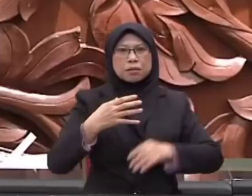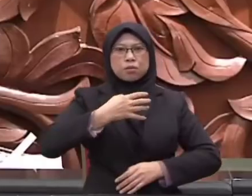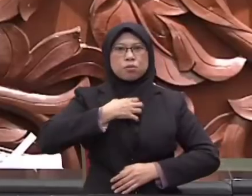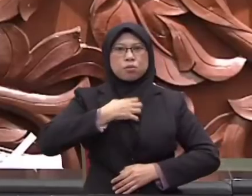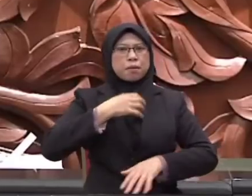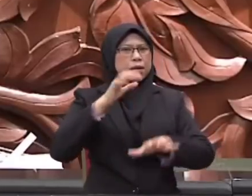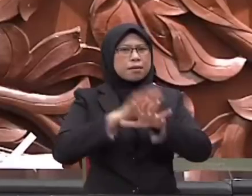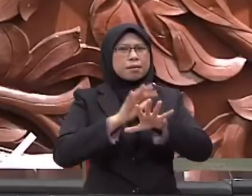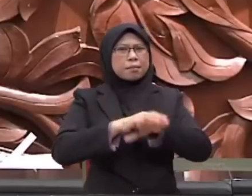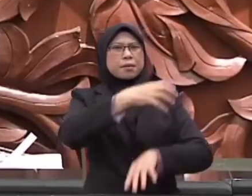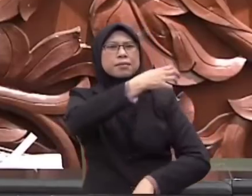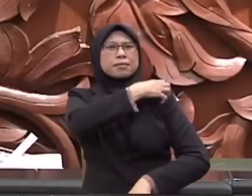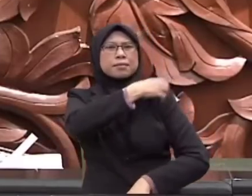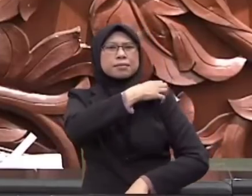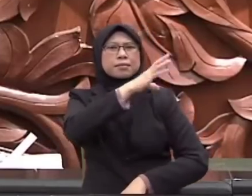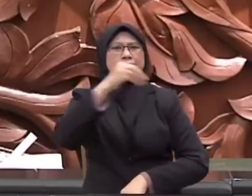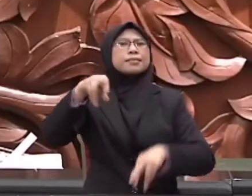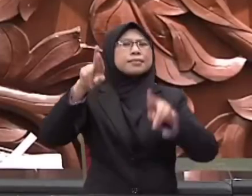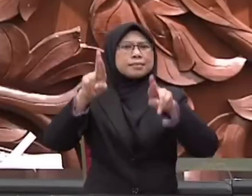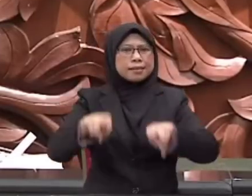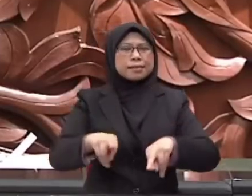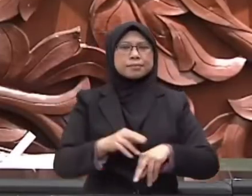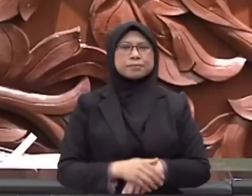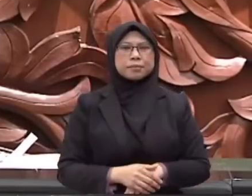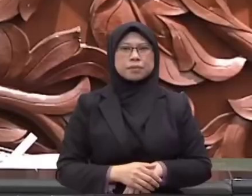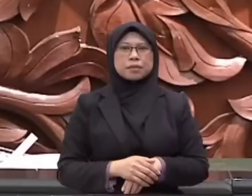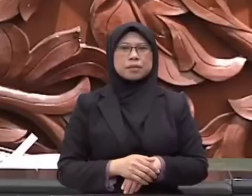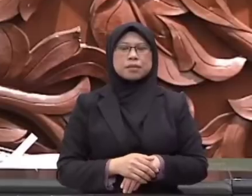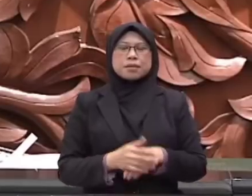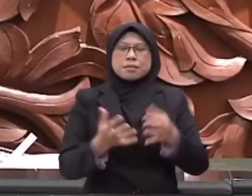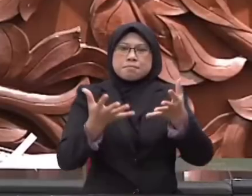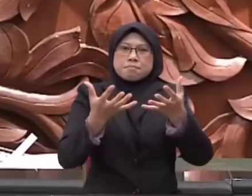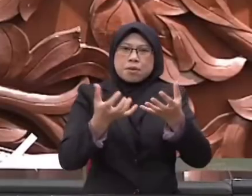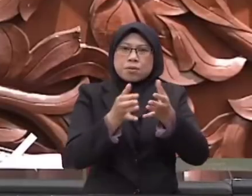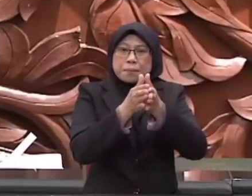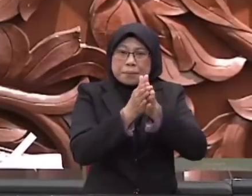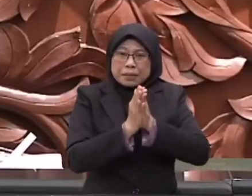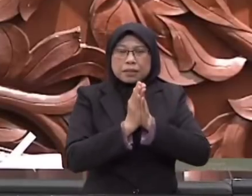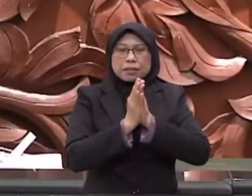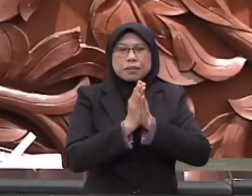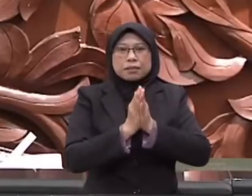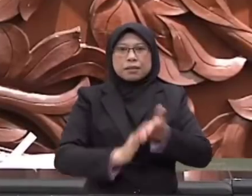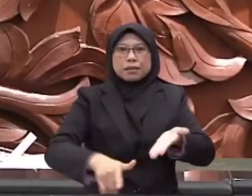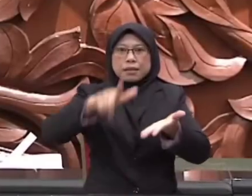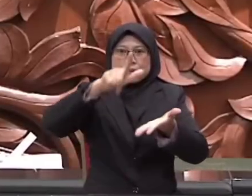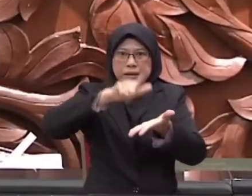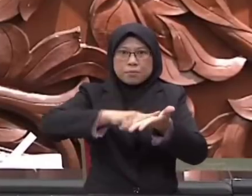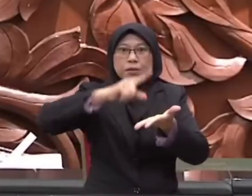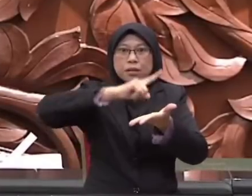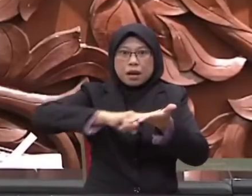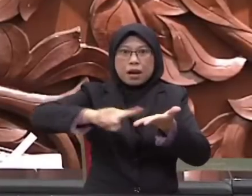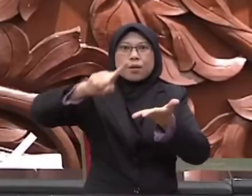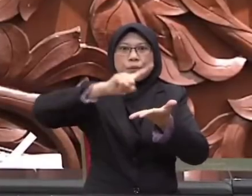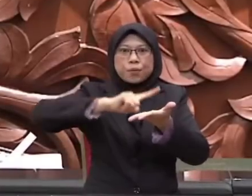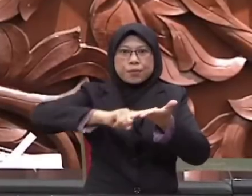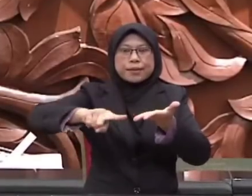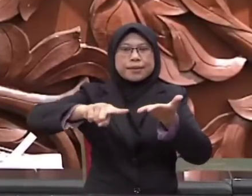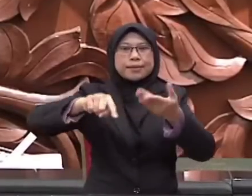ramai pegawai-pegawai dan rakyat di bawah yang meminta supaya laporan audit ini